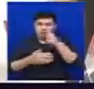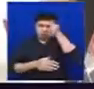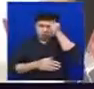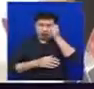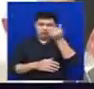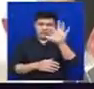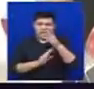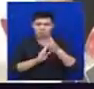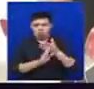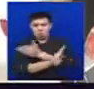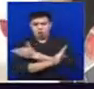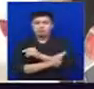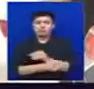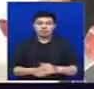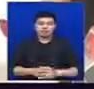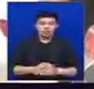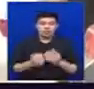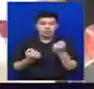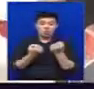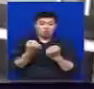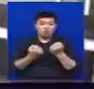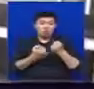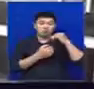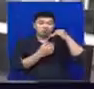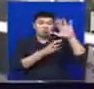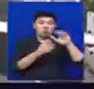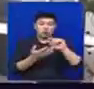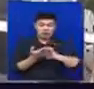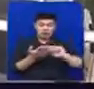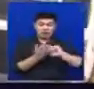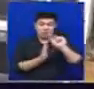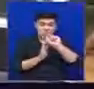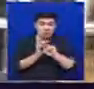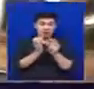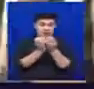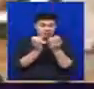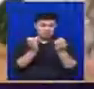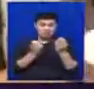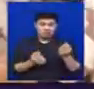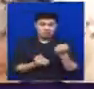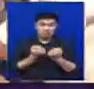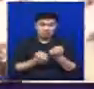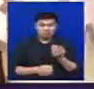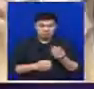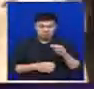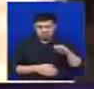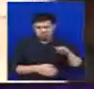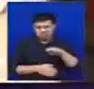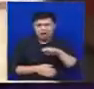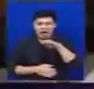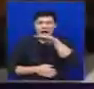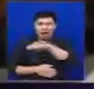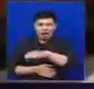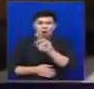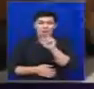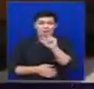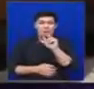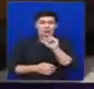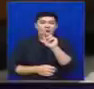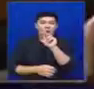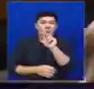ายหลังที่คาราวานรถจัดส่งร่างรัฐธรรมนูญของกกต.ได้เดินทางมาส่งร่างรัฐธรรมนูญให้กับกรท.และสนช.